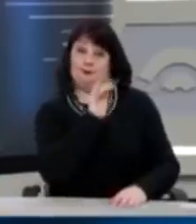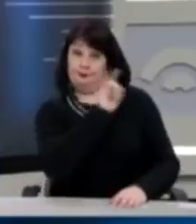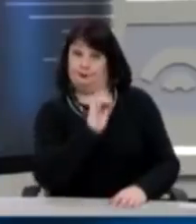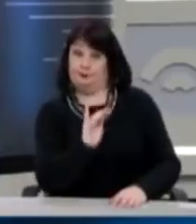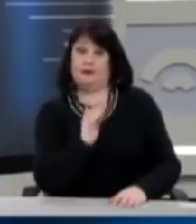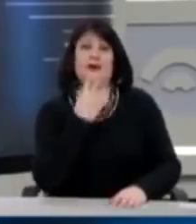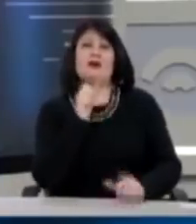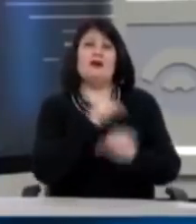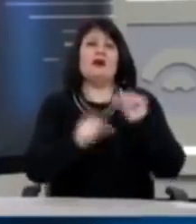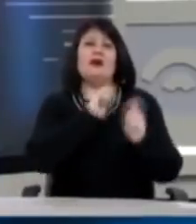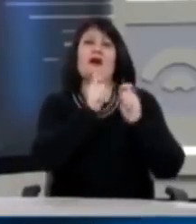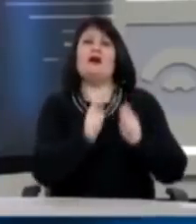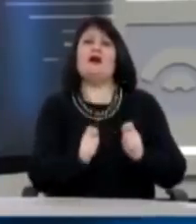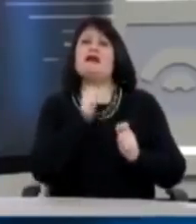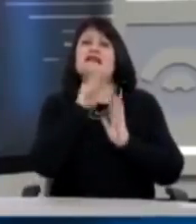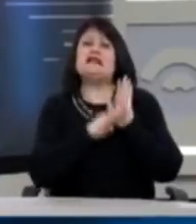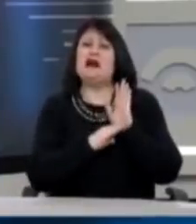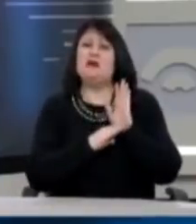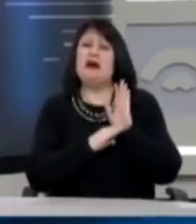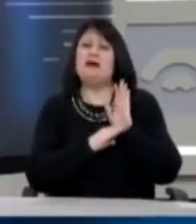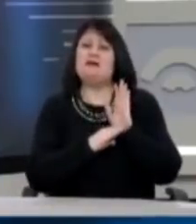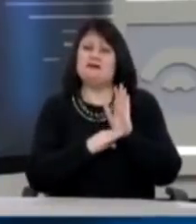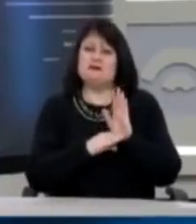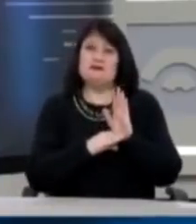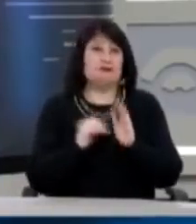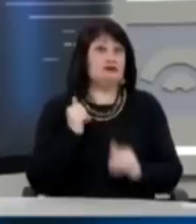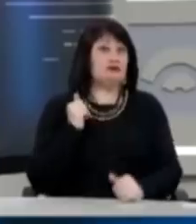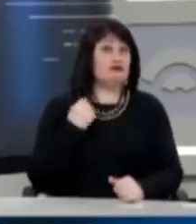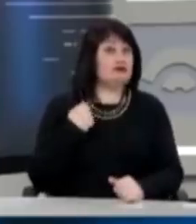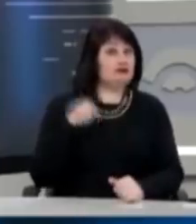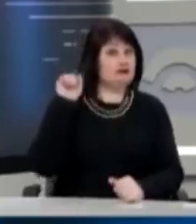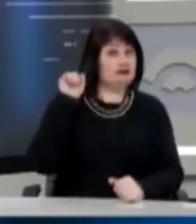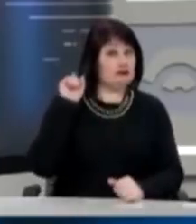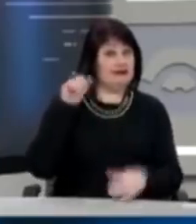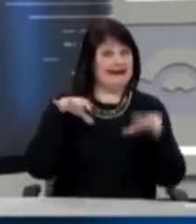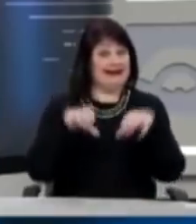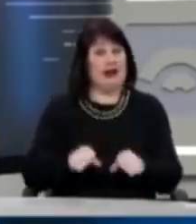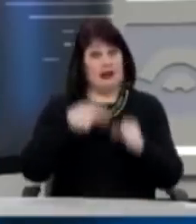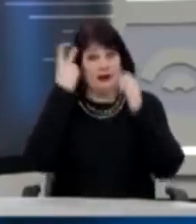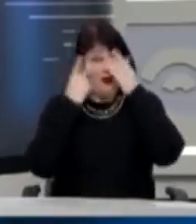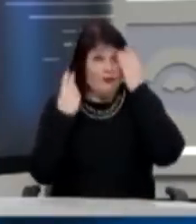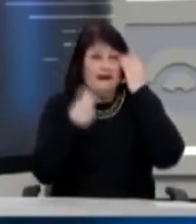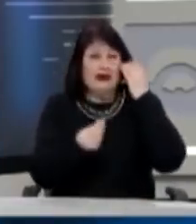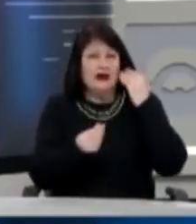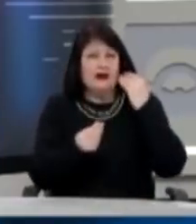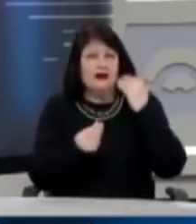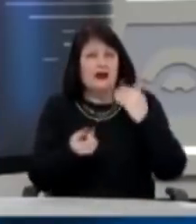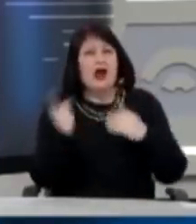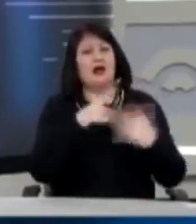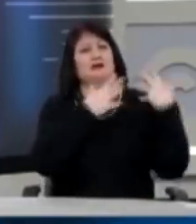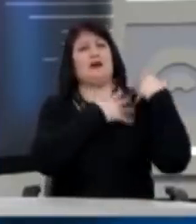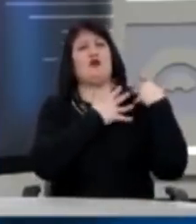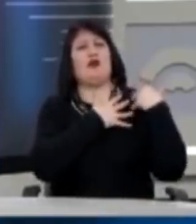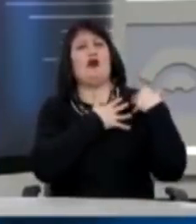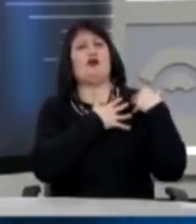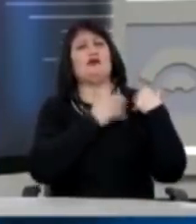συνταγματική αναθεώρηση αμφισβητεί την εκχώρηση κυριαρχικών δικαιωμάτων και άλλων